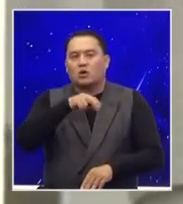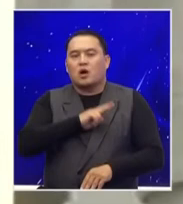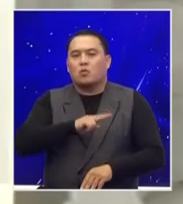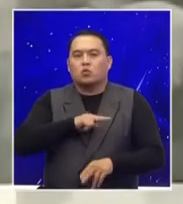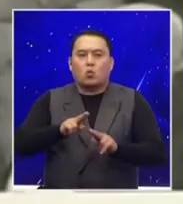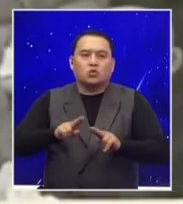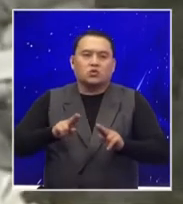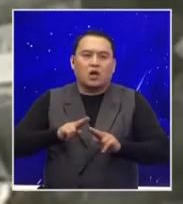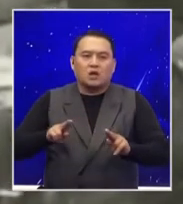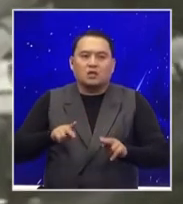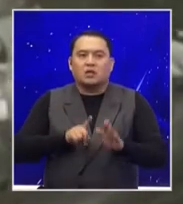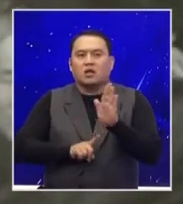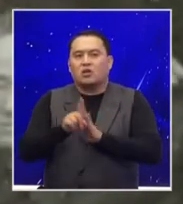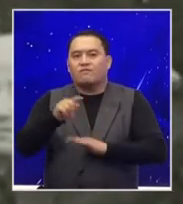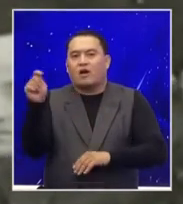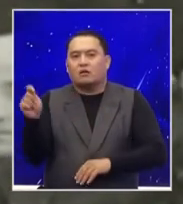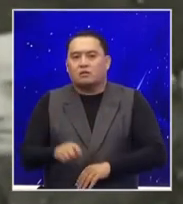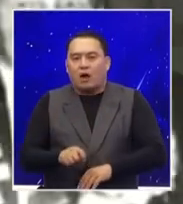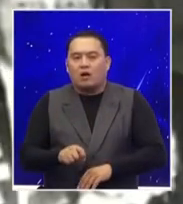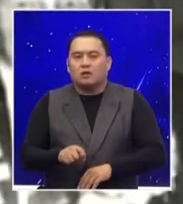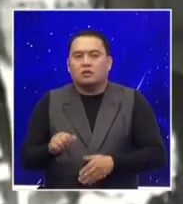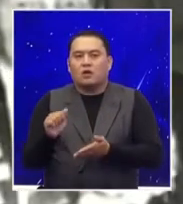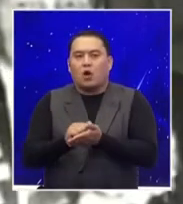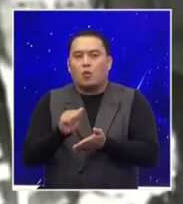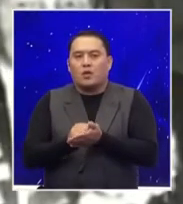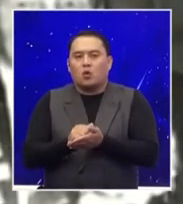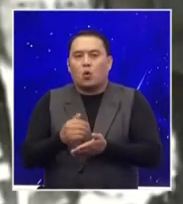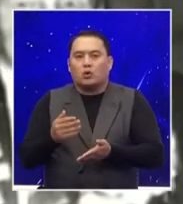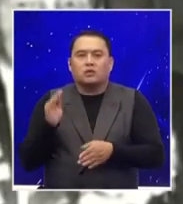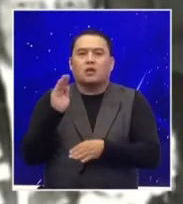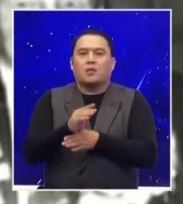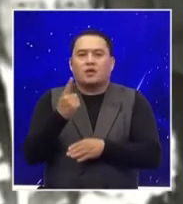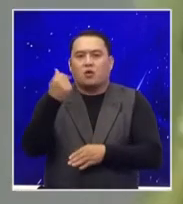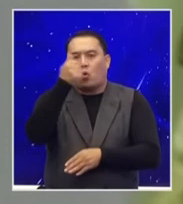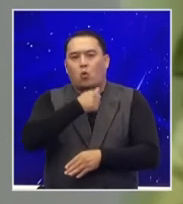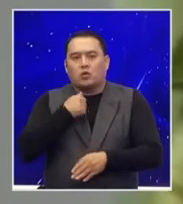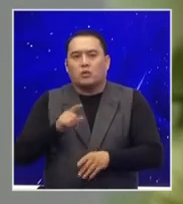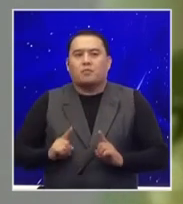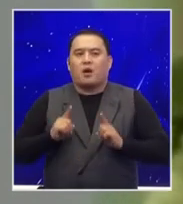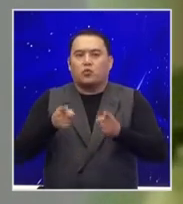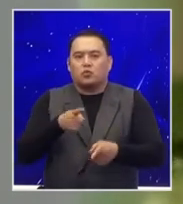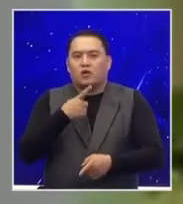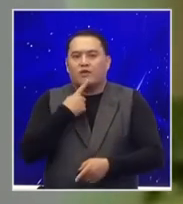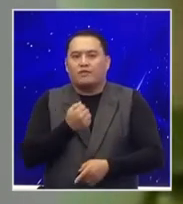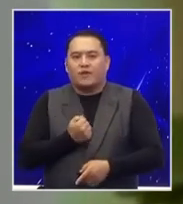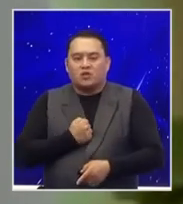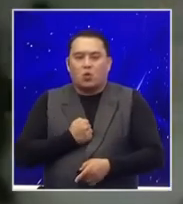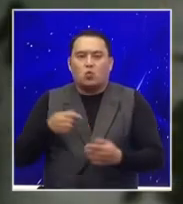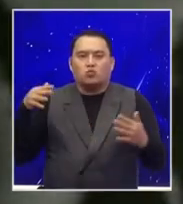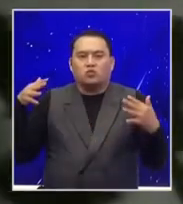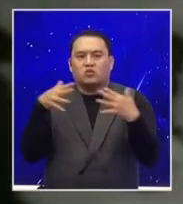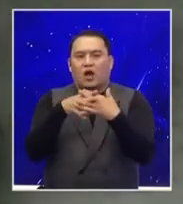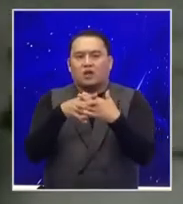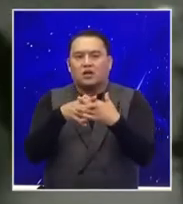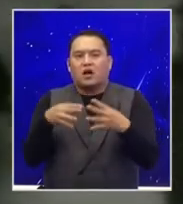работать учителем. Когда началась война, в своих документах в дате рождения он прибавил год, чтобы скорее попасть на фронт. Участвовал в Сталинградской